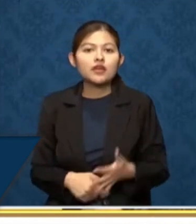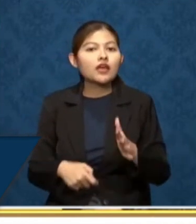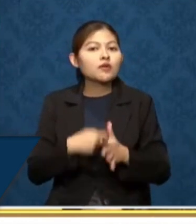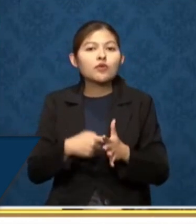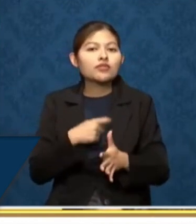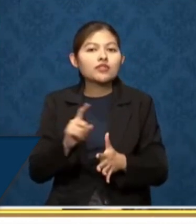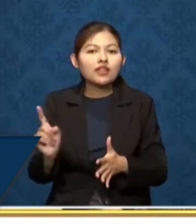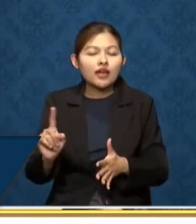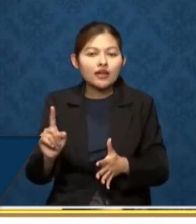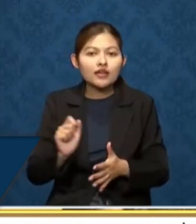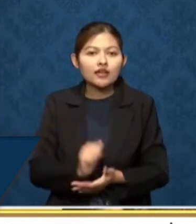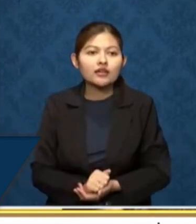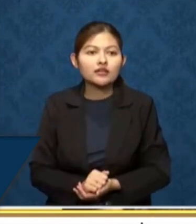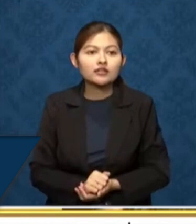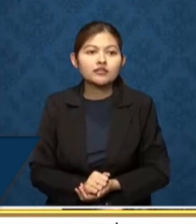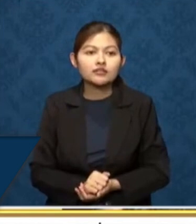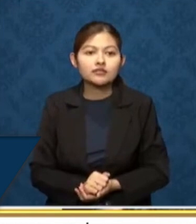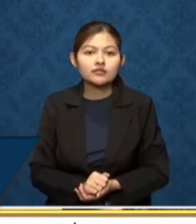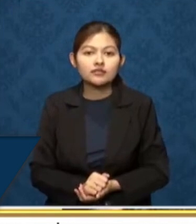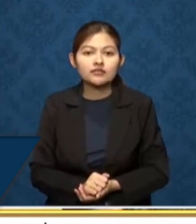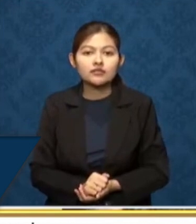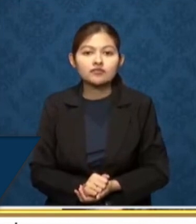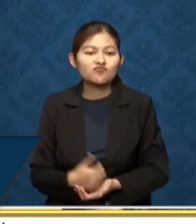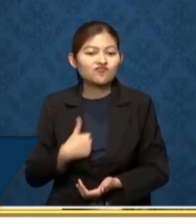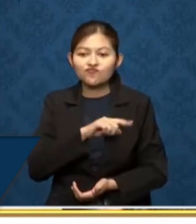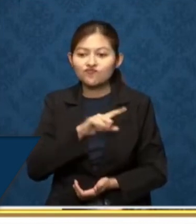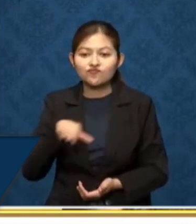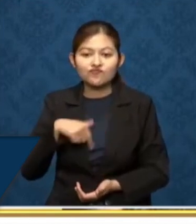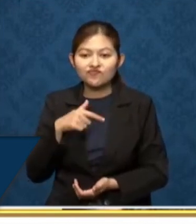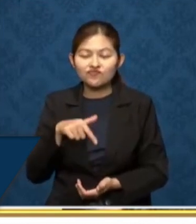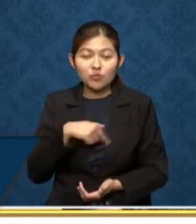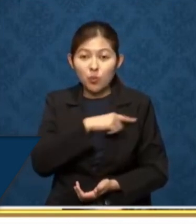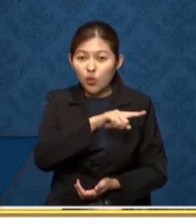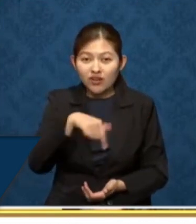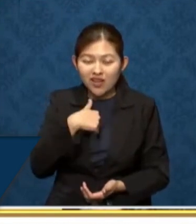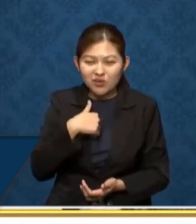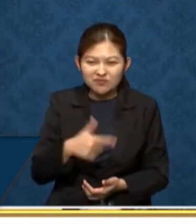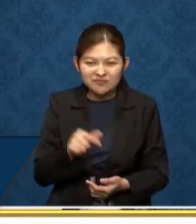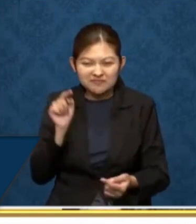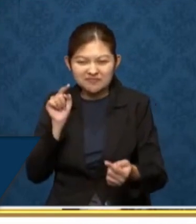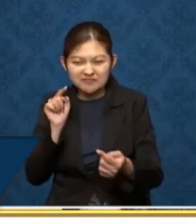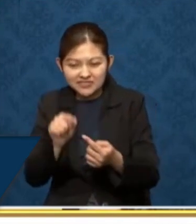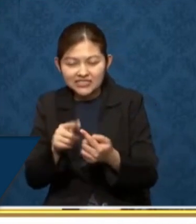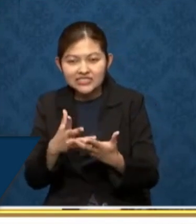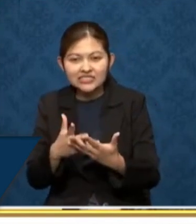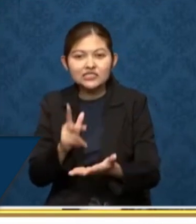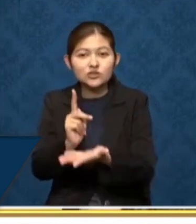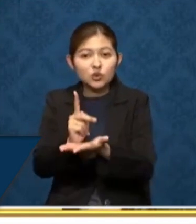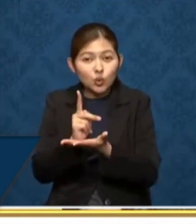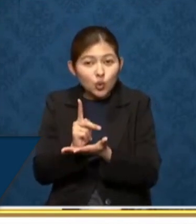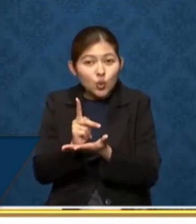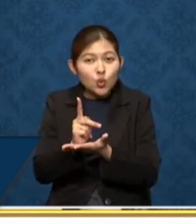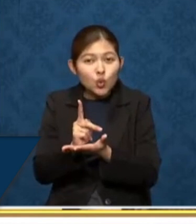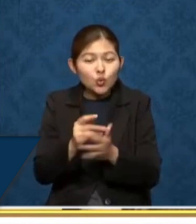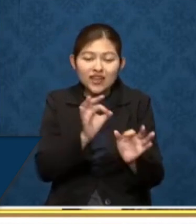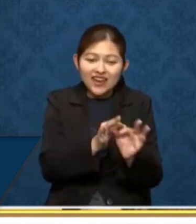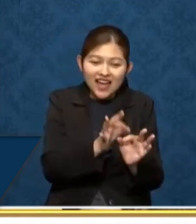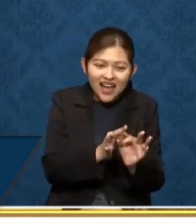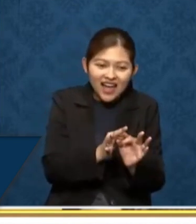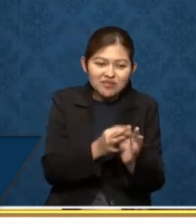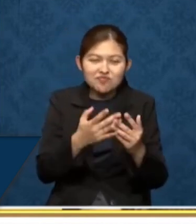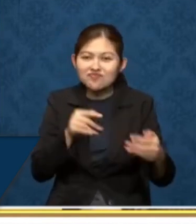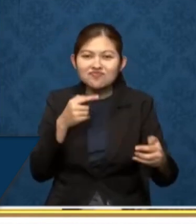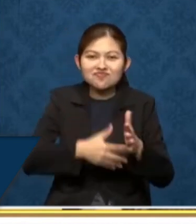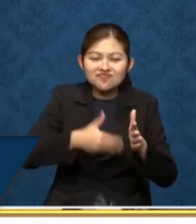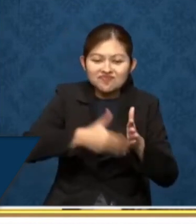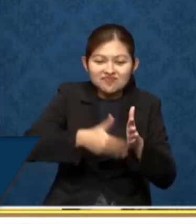ก็คือเราไม่สามารถเข้าถึงแหล่งเงินกู้ที่ถูกต้องตามกฎหมายได้นอกจ